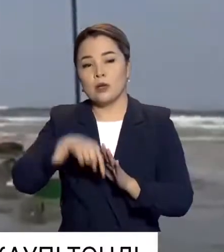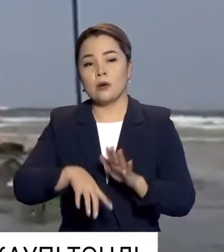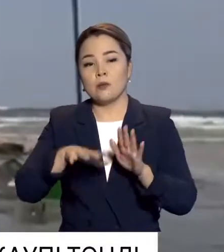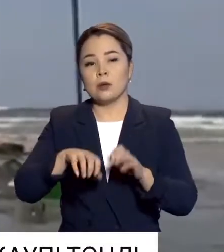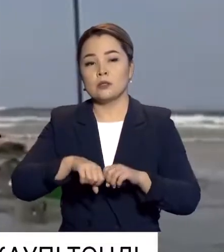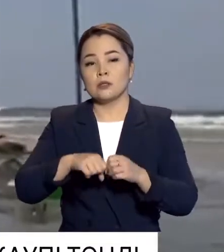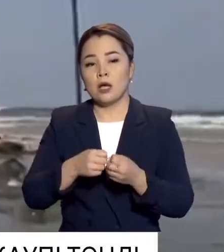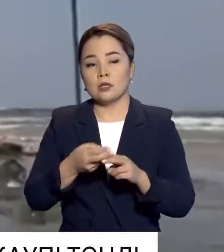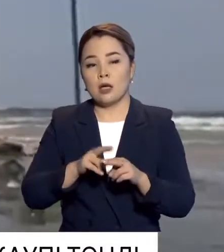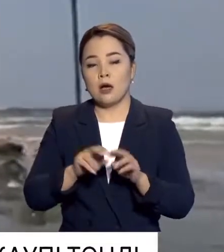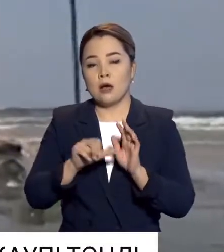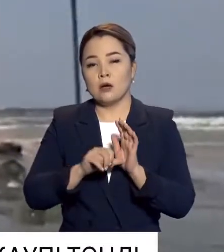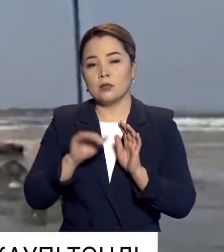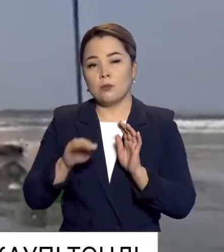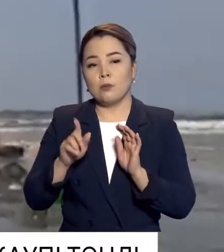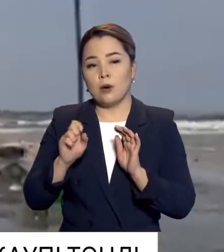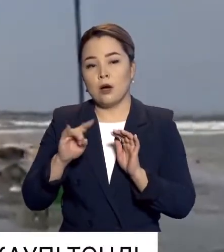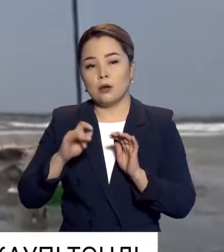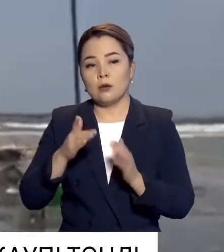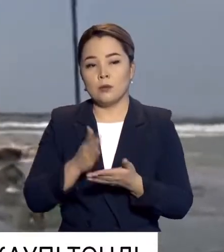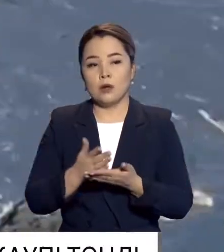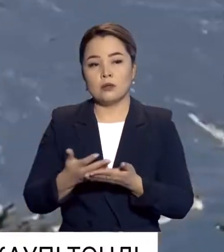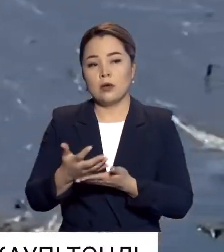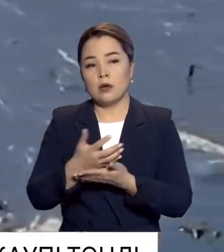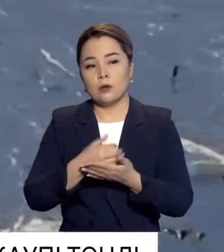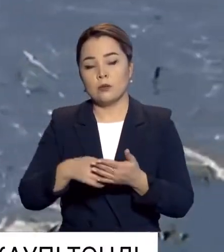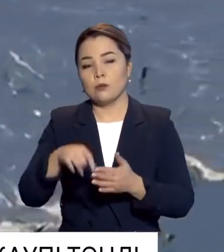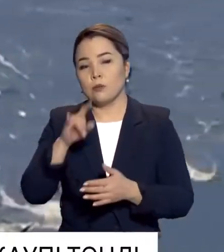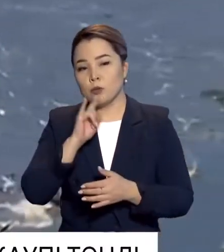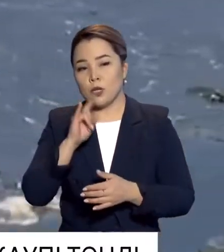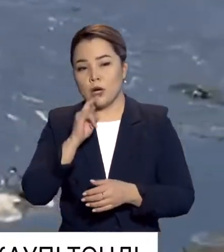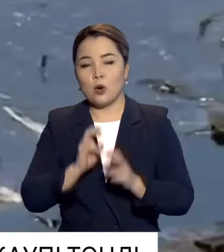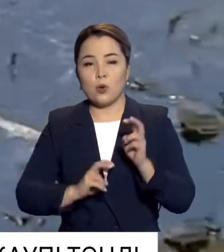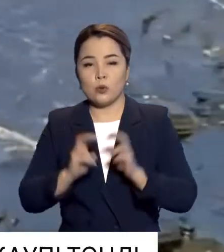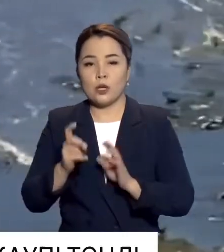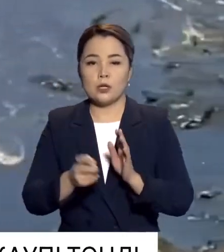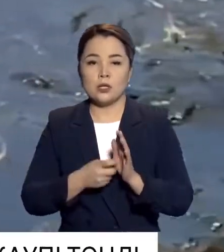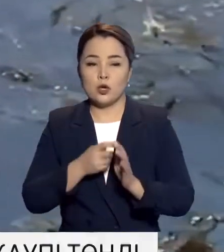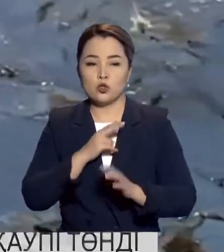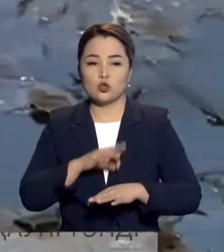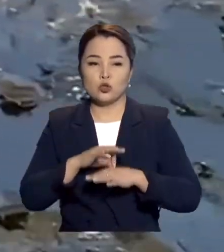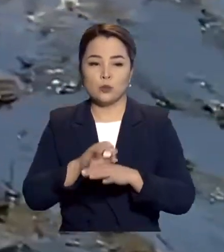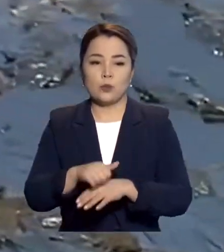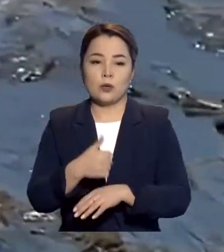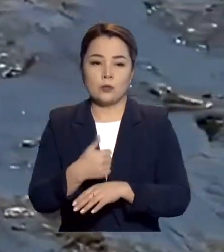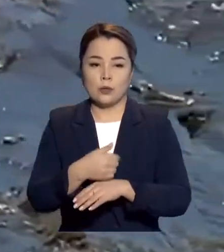шамамен 6 мың баррельдей. Бұл оқиға бойынша мұнай өңдеу зауытының басшылары тергеуге алынған.